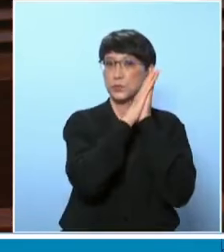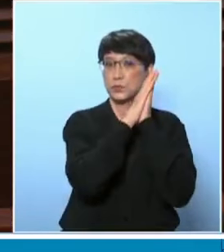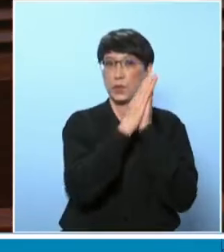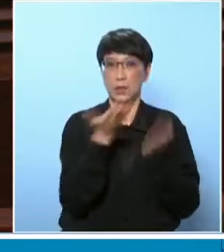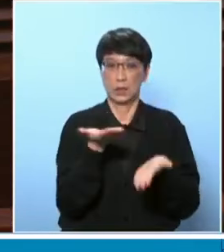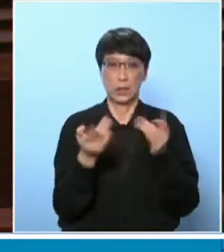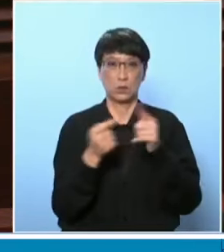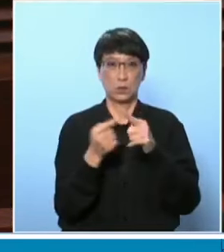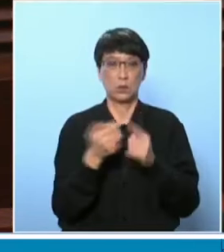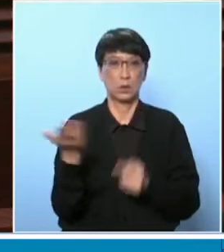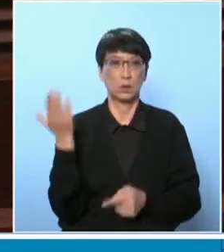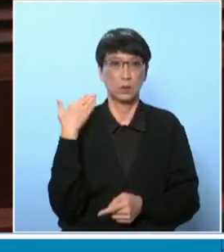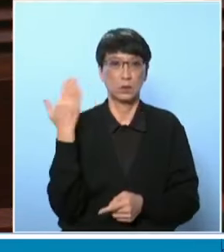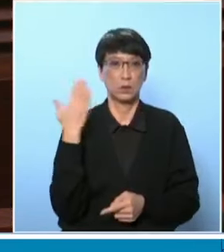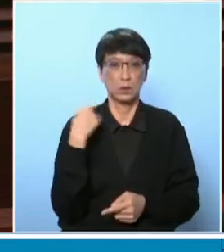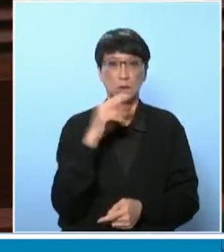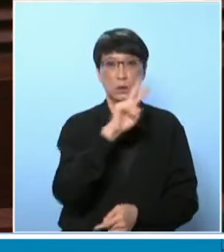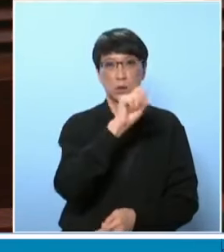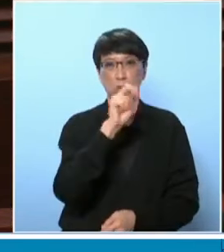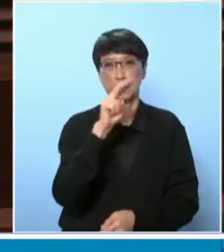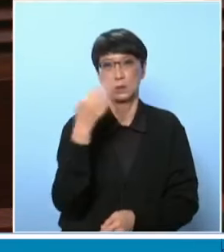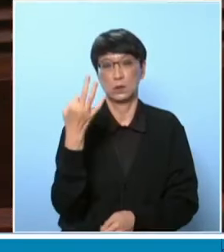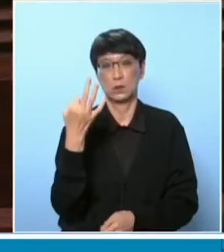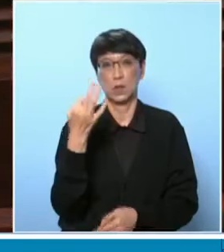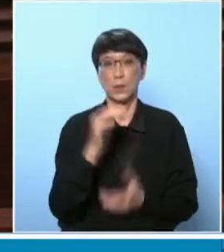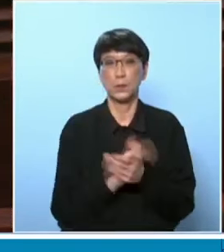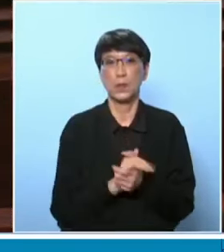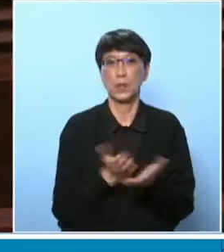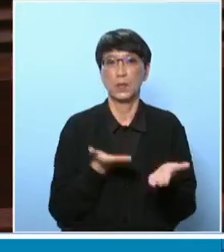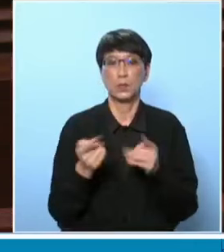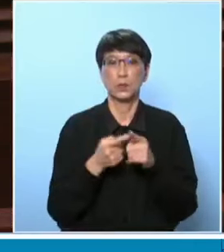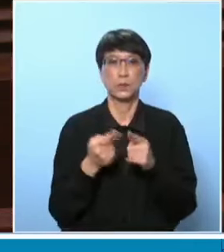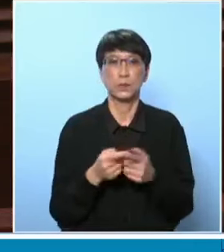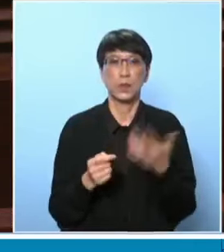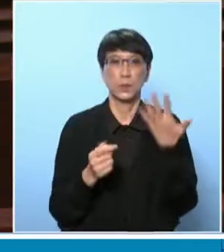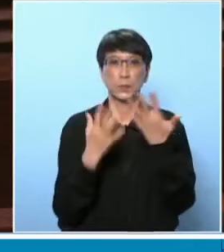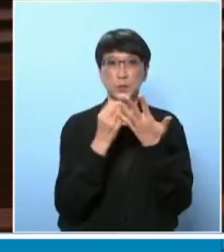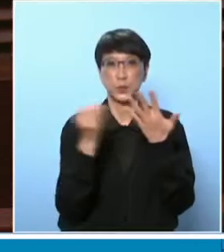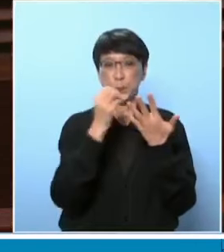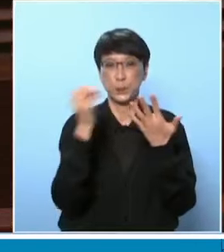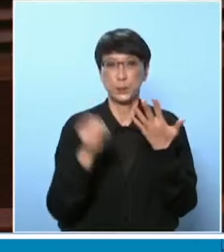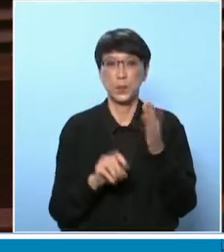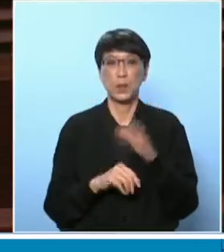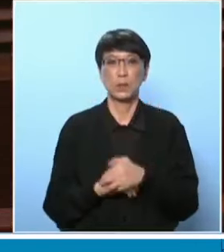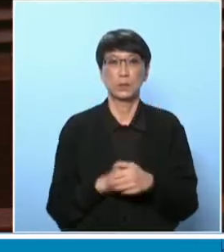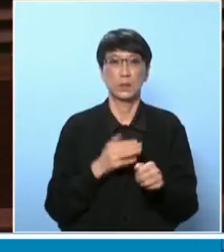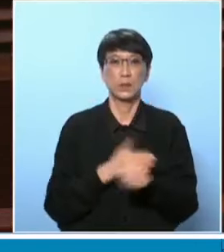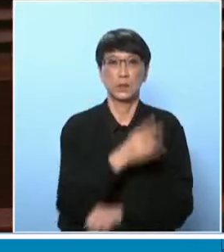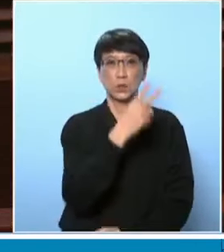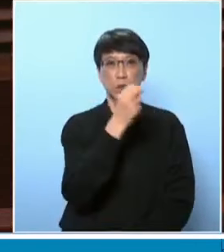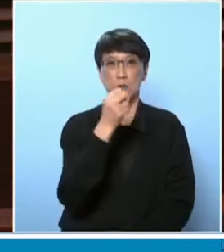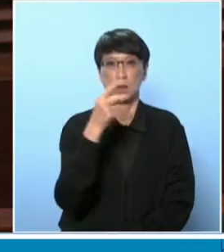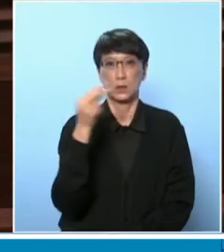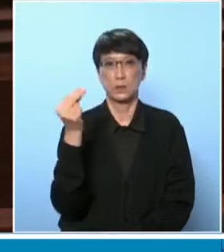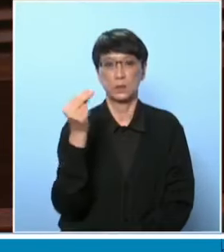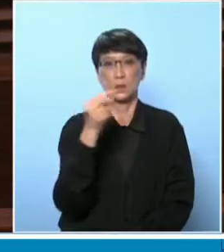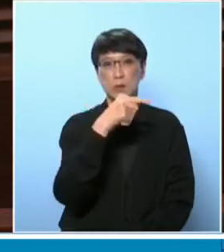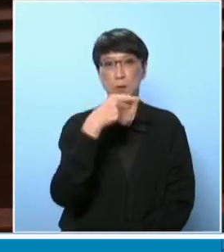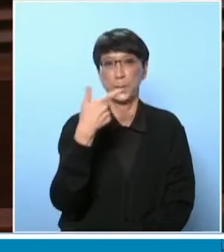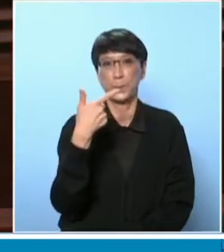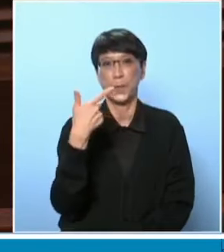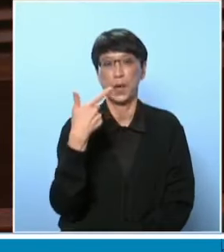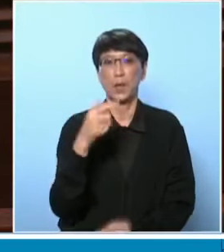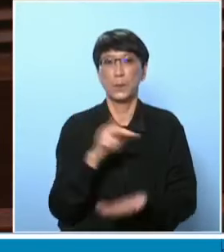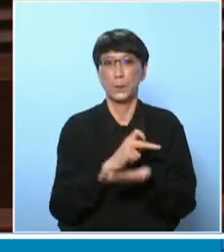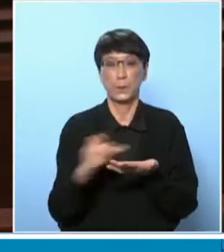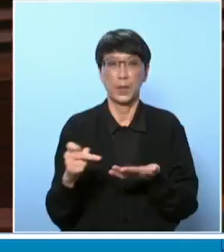有所增加，去年過夜旅客人次大約為50%，超過2017年和2018年同